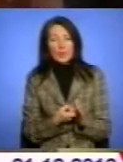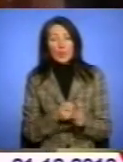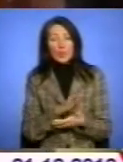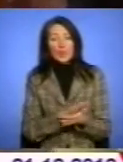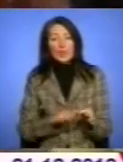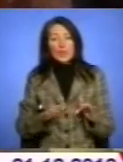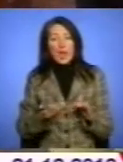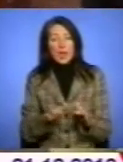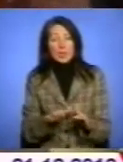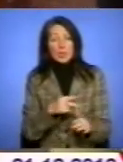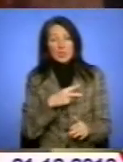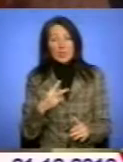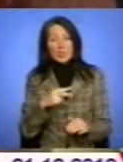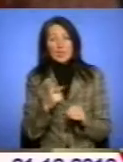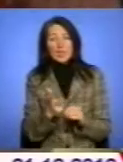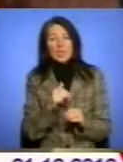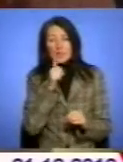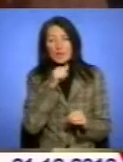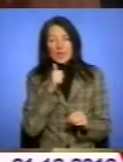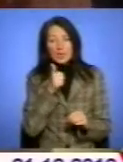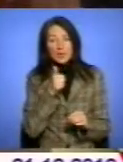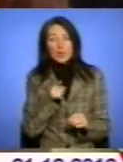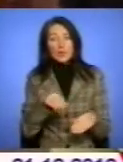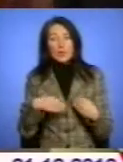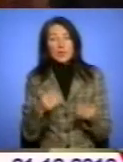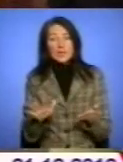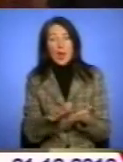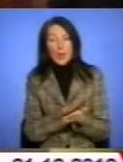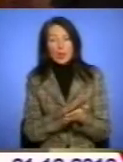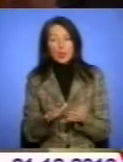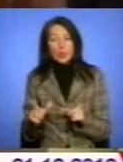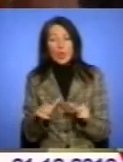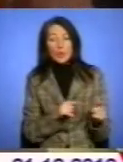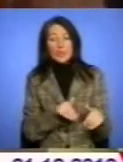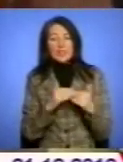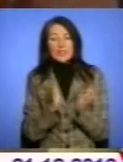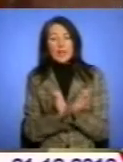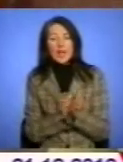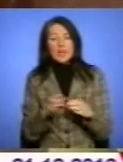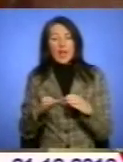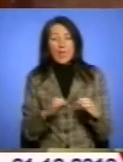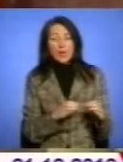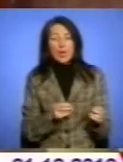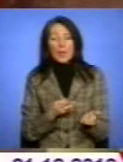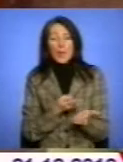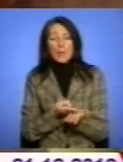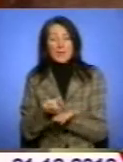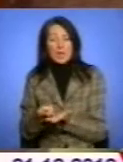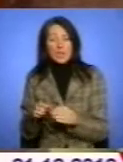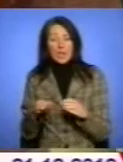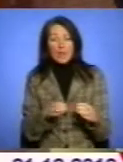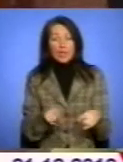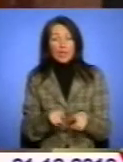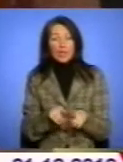Продовжена акція на 2013 рік. Їм надається безкоштовний проїзд в загальних вагонах і в плацкартних вагонах. Також